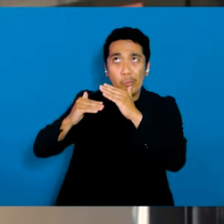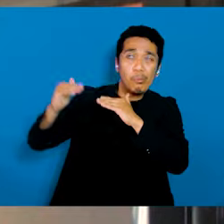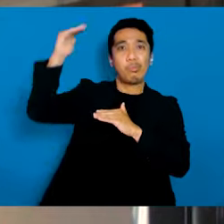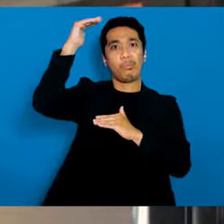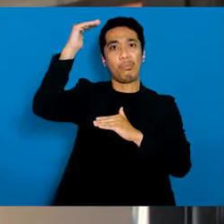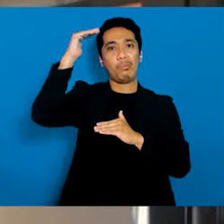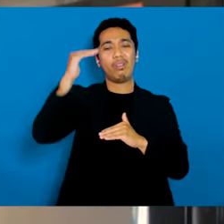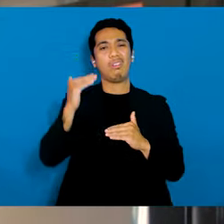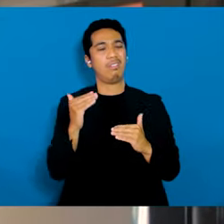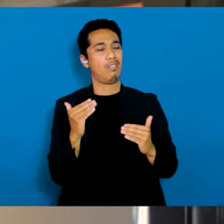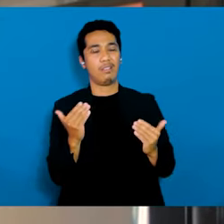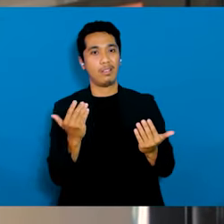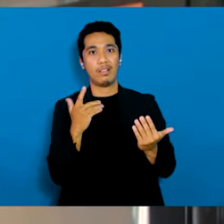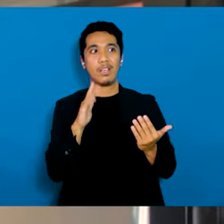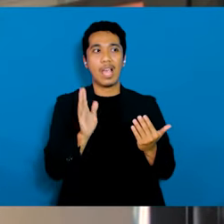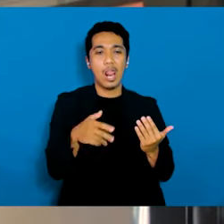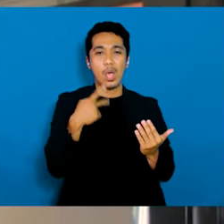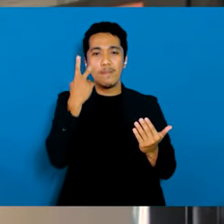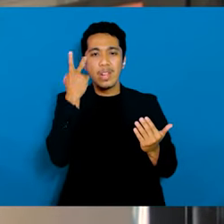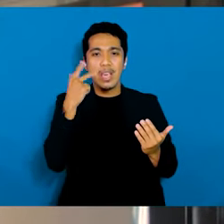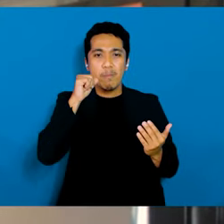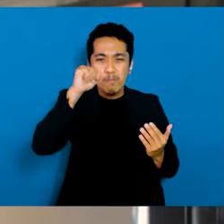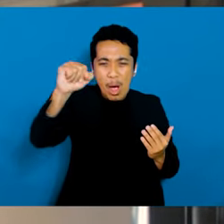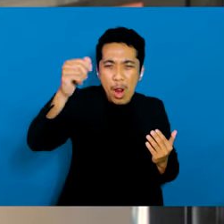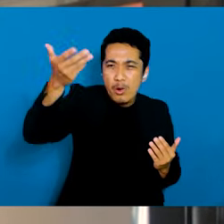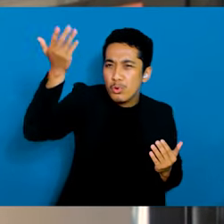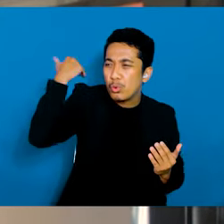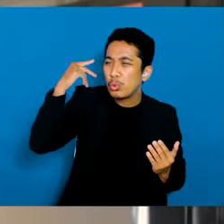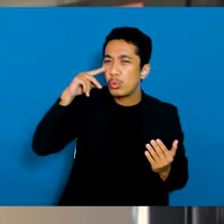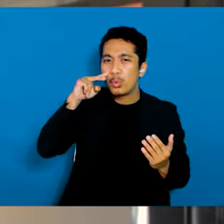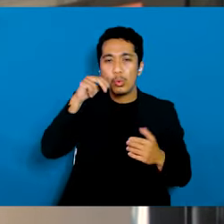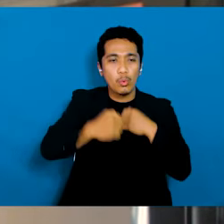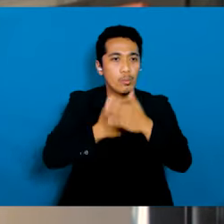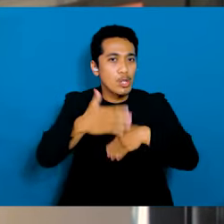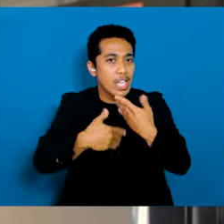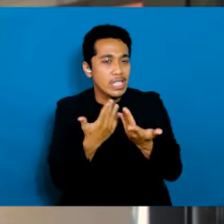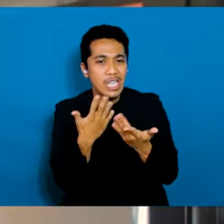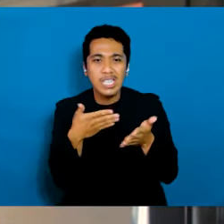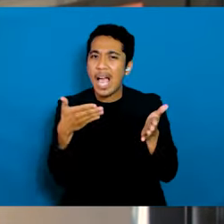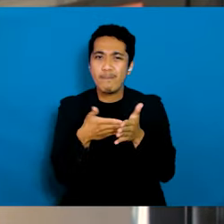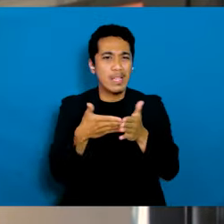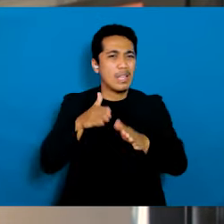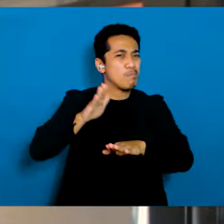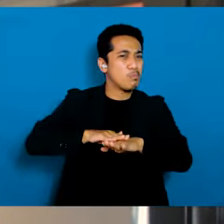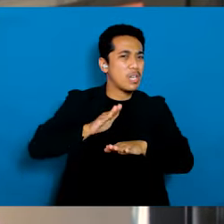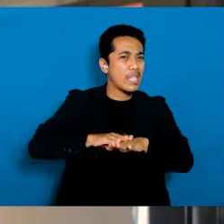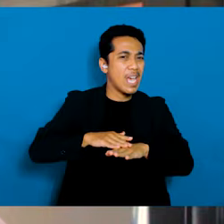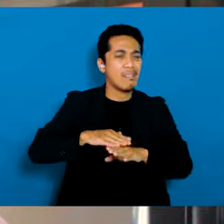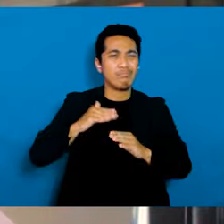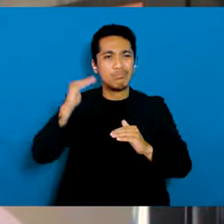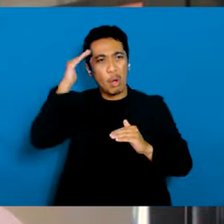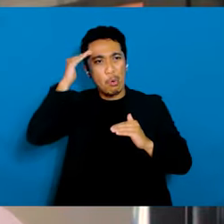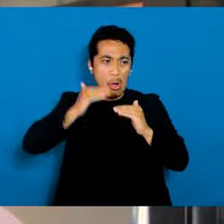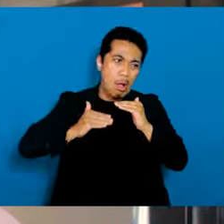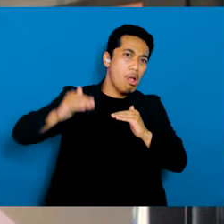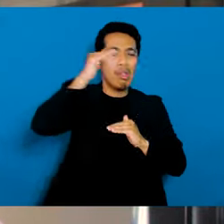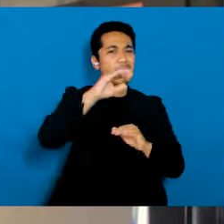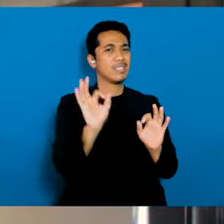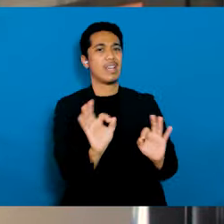Tapi lihat kalau pahlawan-pahlawan kita dulu itu, mereka berjuang sehingga tidak ada hambatan